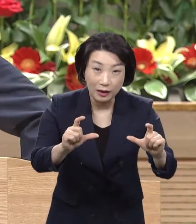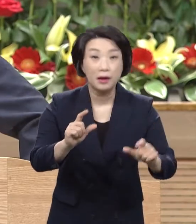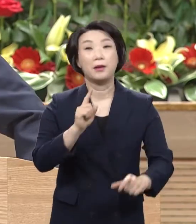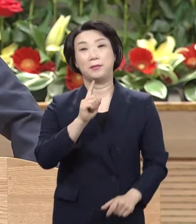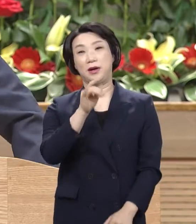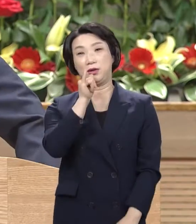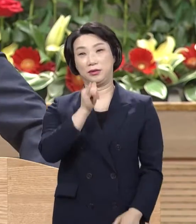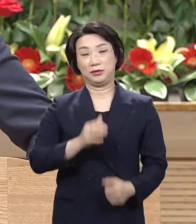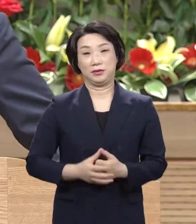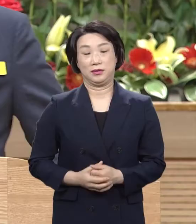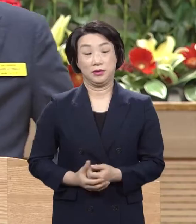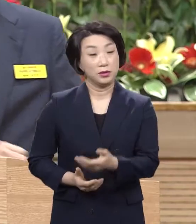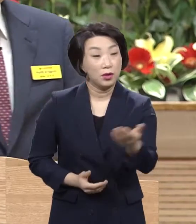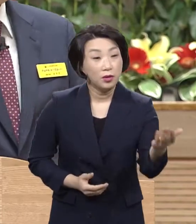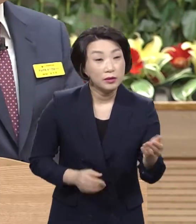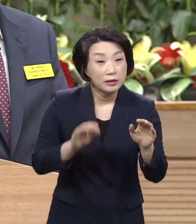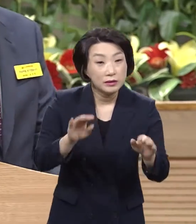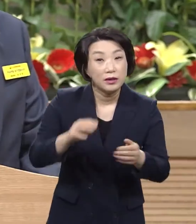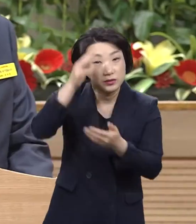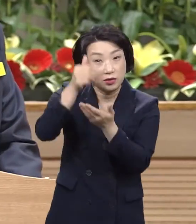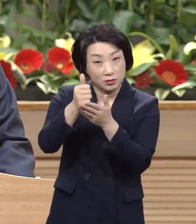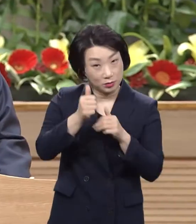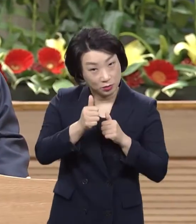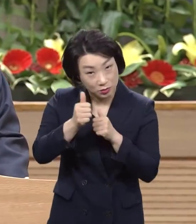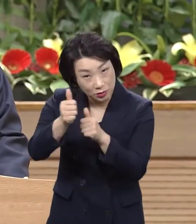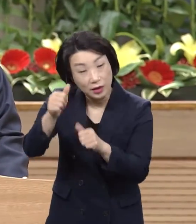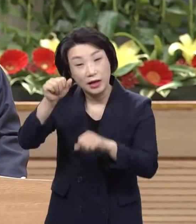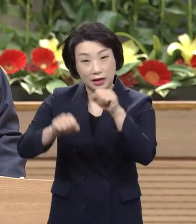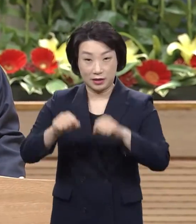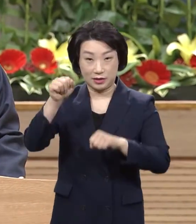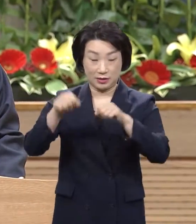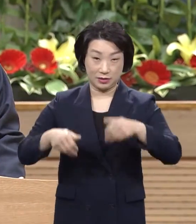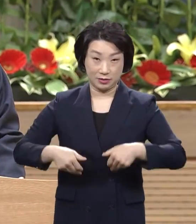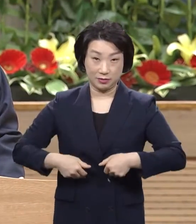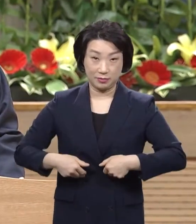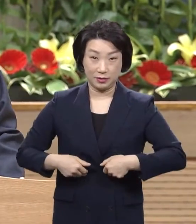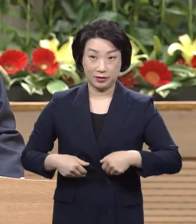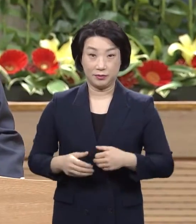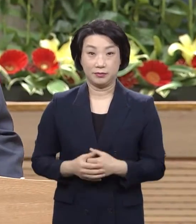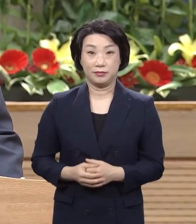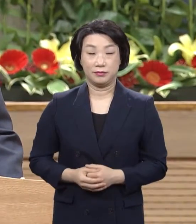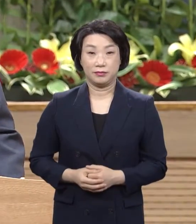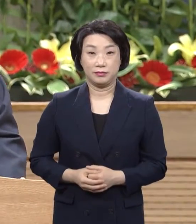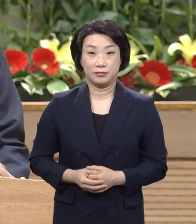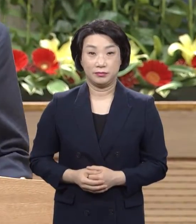이르노니 너희는 성령을 쫓아 행하라.